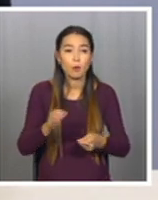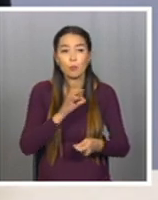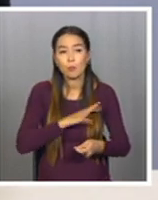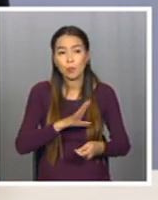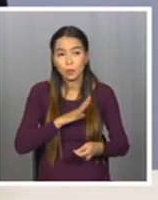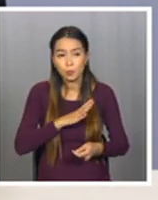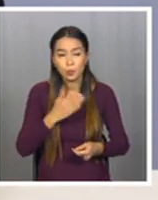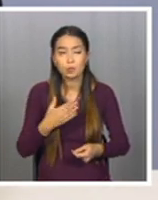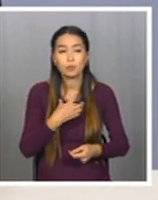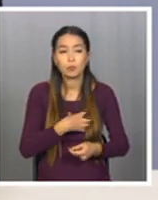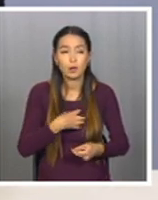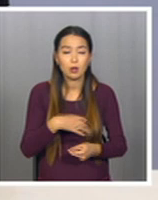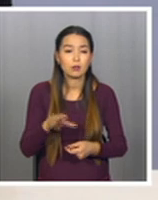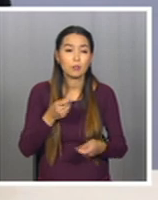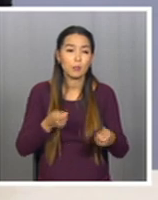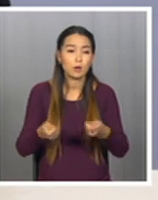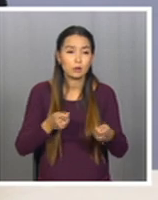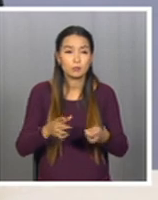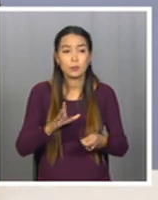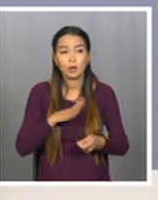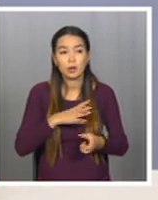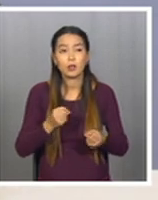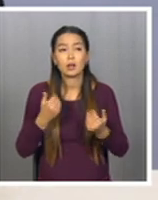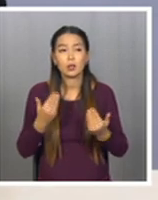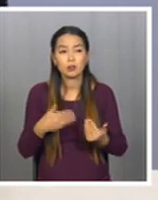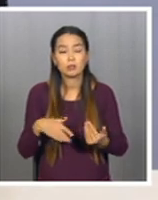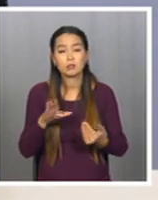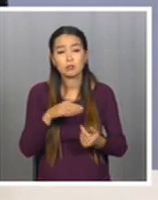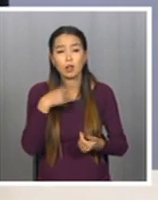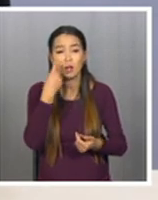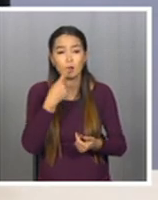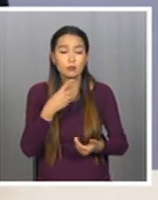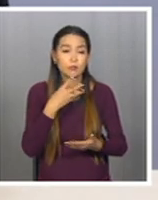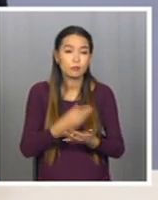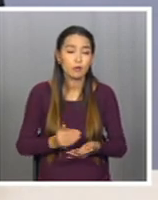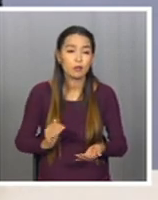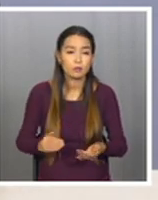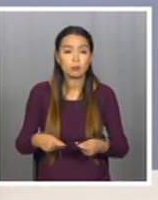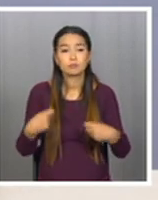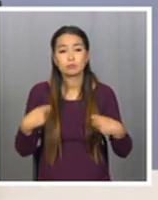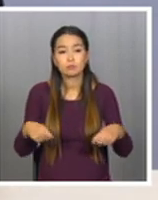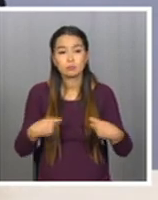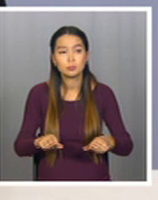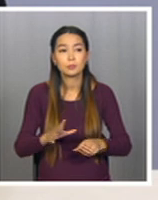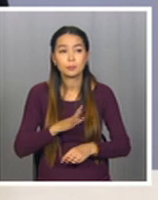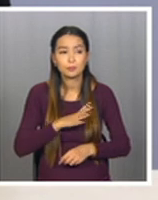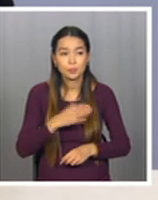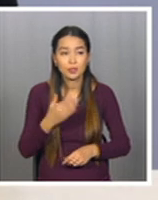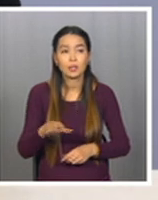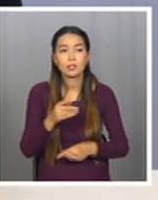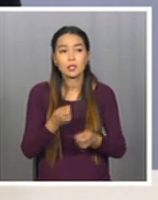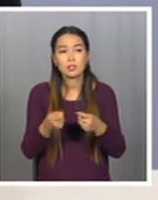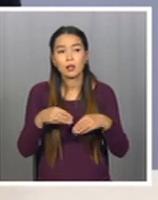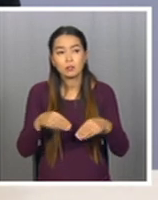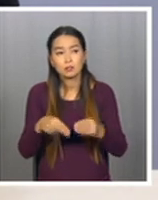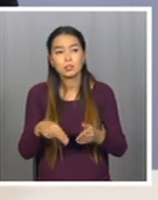ұжымдық негіздегі басқару арқылы жүзеге асырылса, енді жеке меншікке сатыла бастады. Сонымен қоса, дәнді дақылдарды сатып